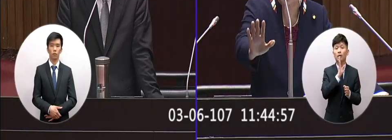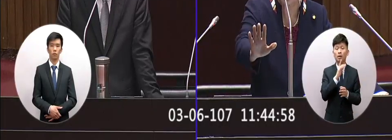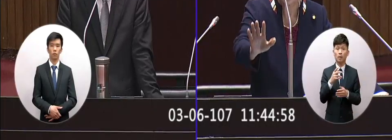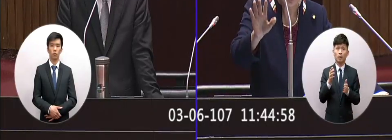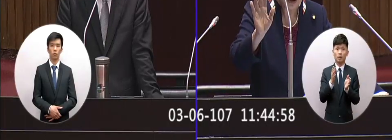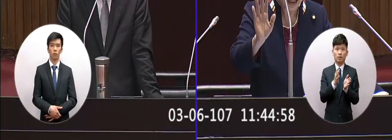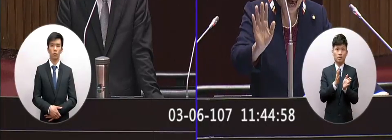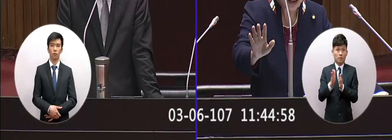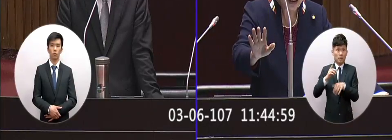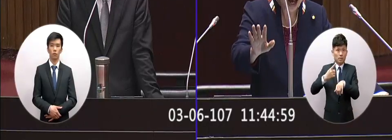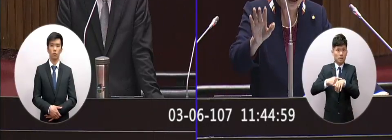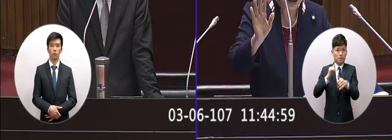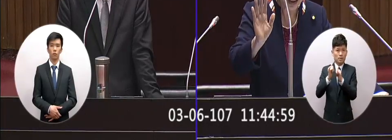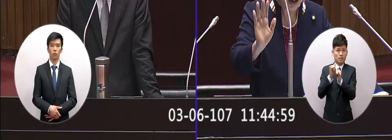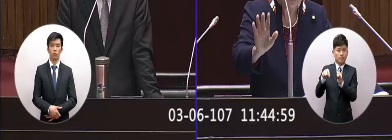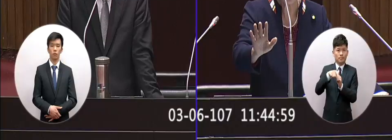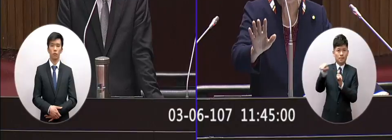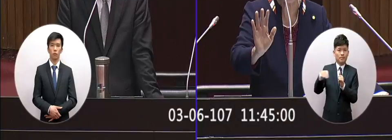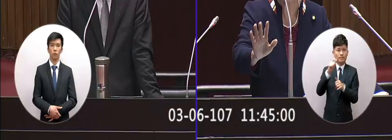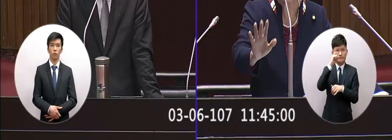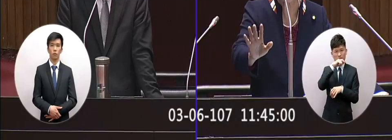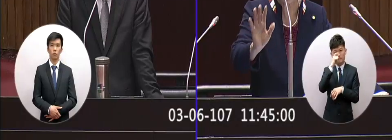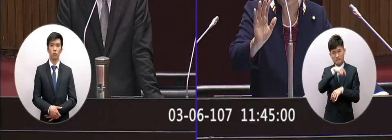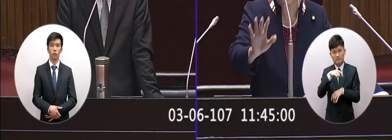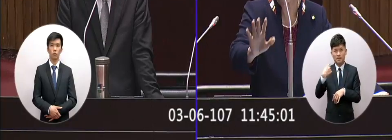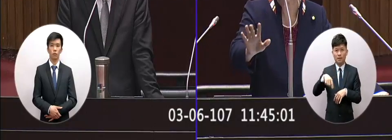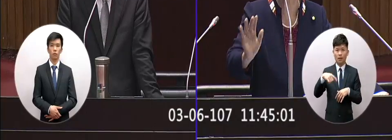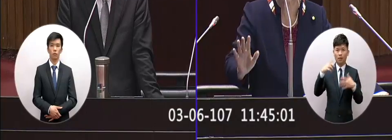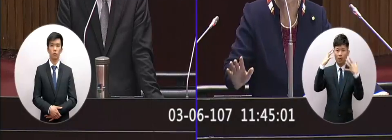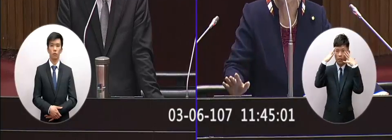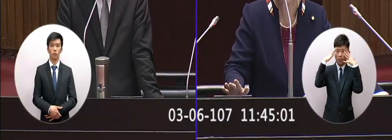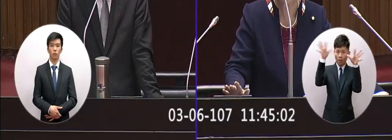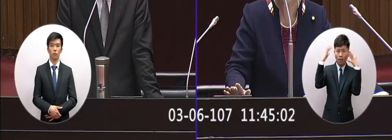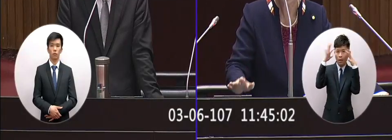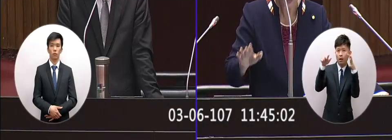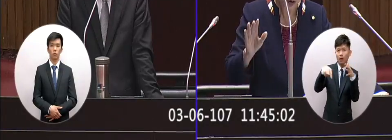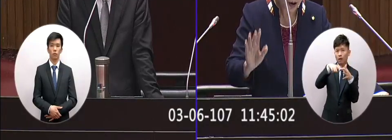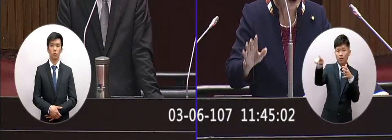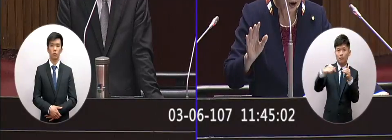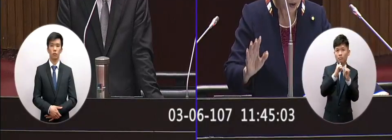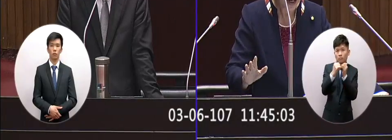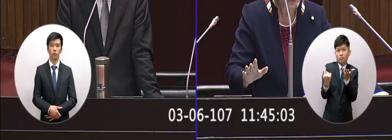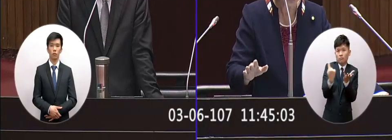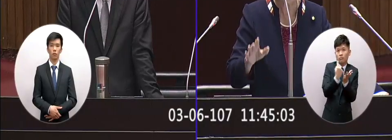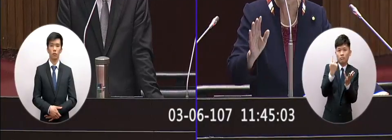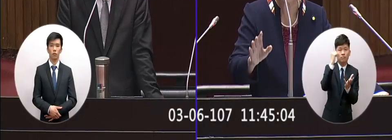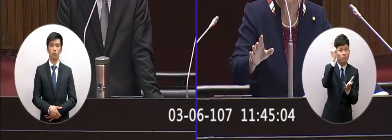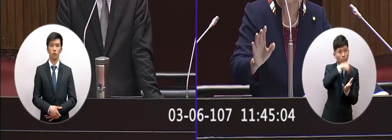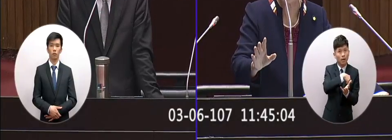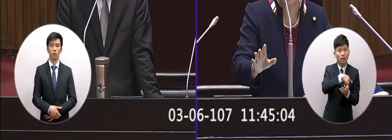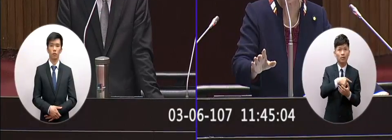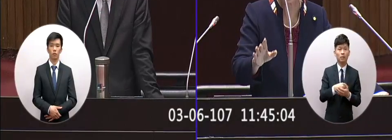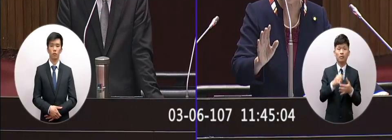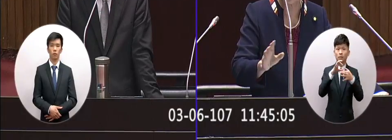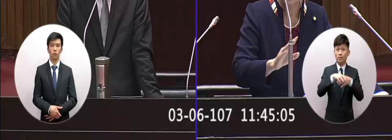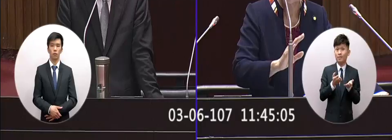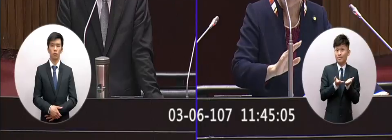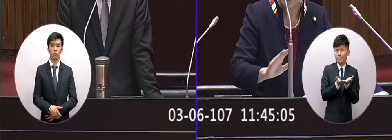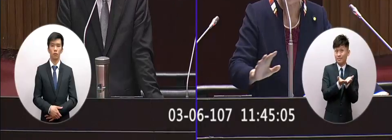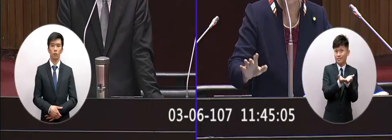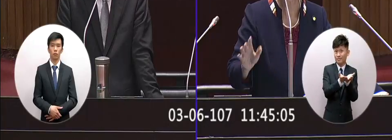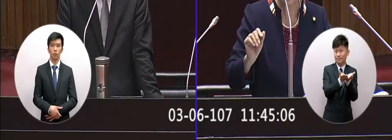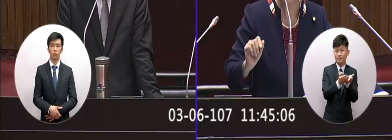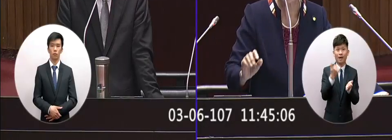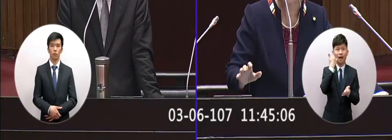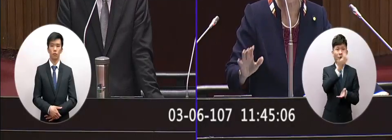不能够容许这些肮脏、这些不理性、疯癫的人在我们的社会里面。所以同样的这样的这一艘的所谓的